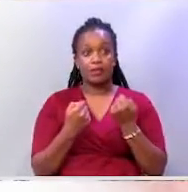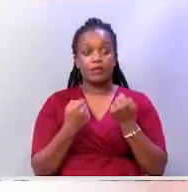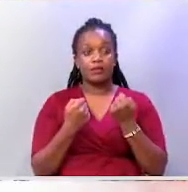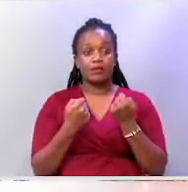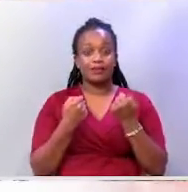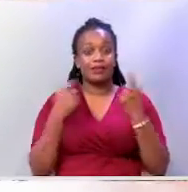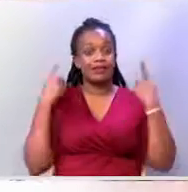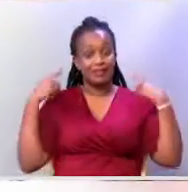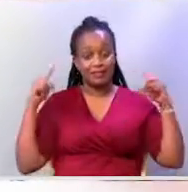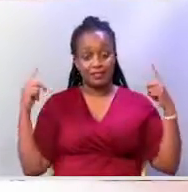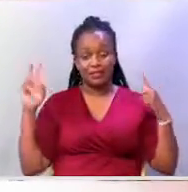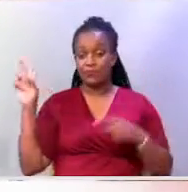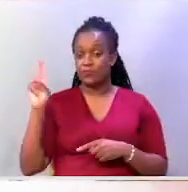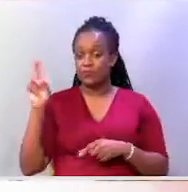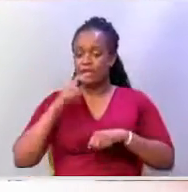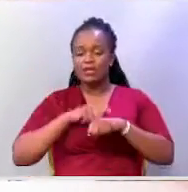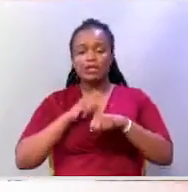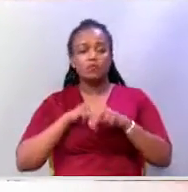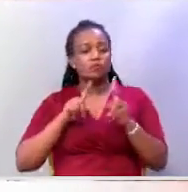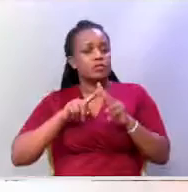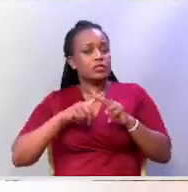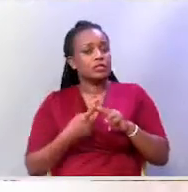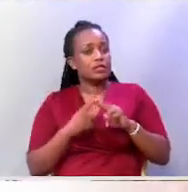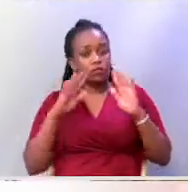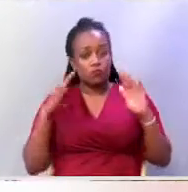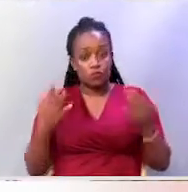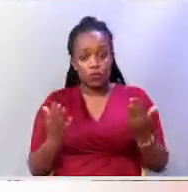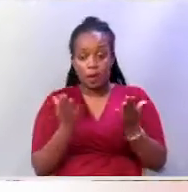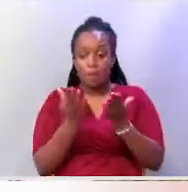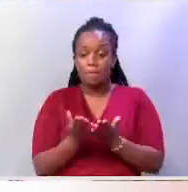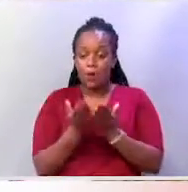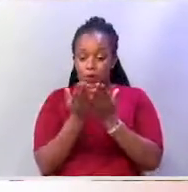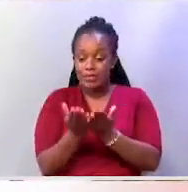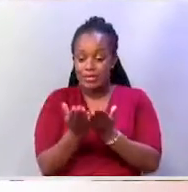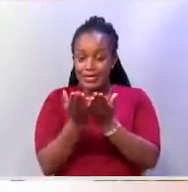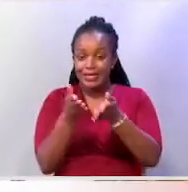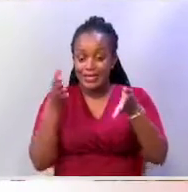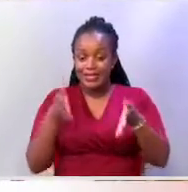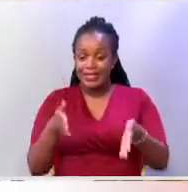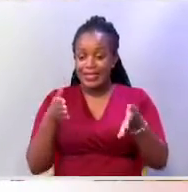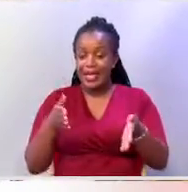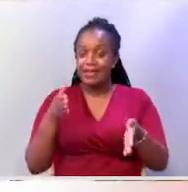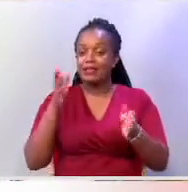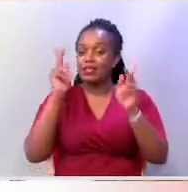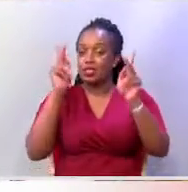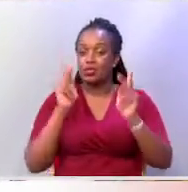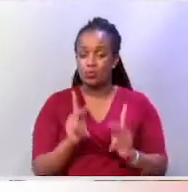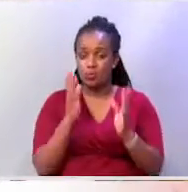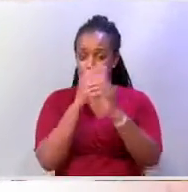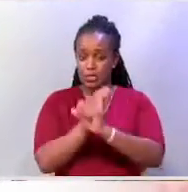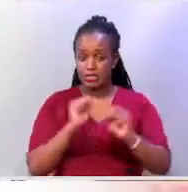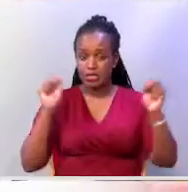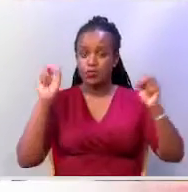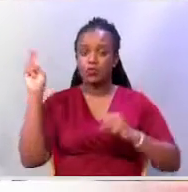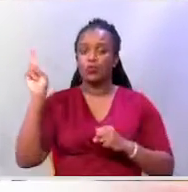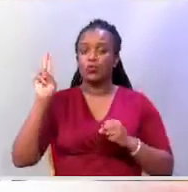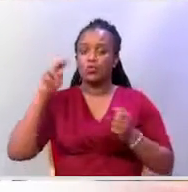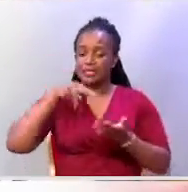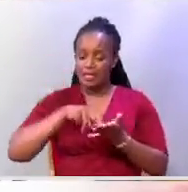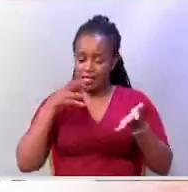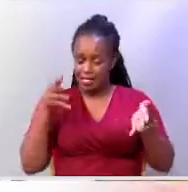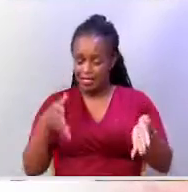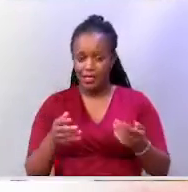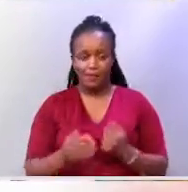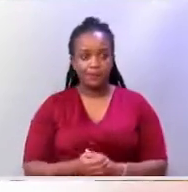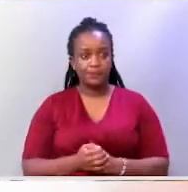Kati tulianza hii mambo ya port hapa Kisumu Mheshimiwa Rais wetu alisimama hapo alikuwa